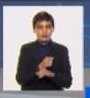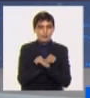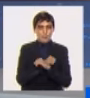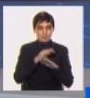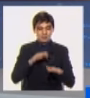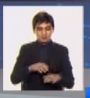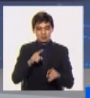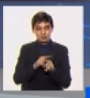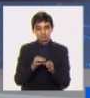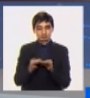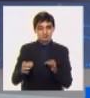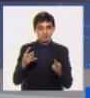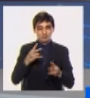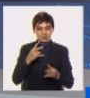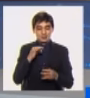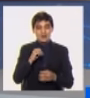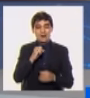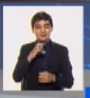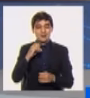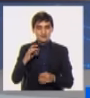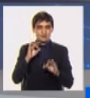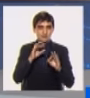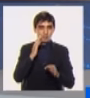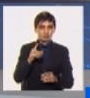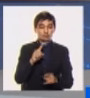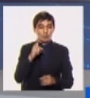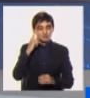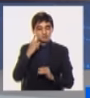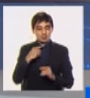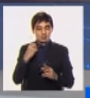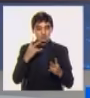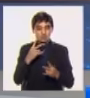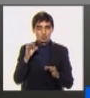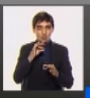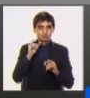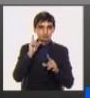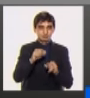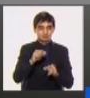это расстояние с кармен дэвов расскажет что нужно знать выезжая на курорт